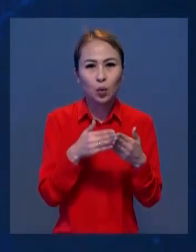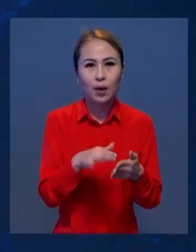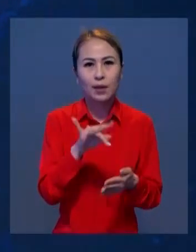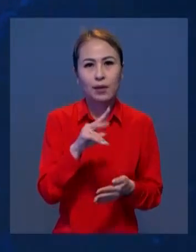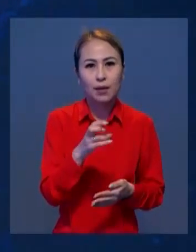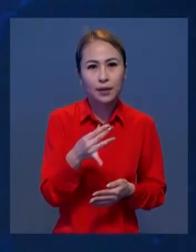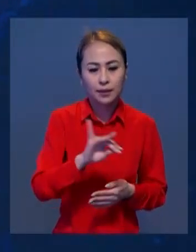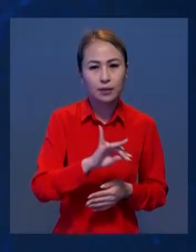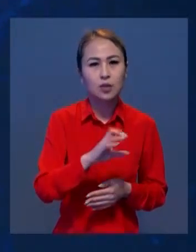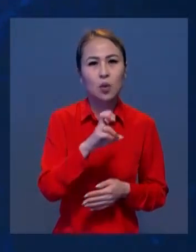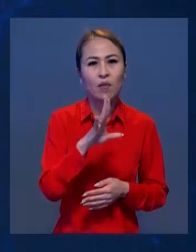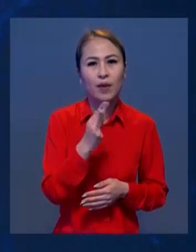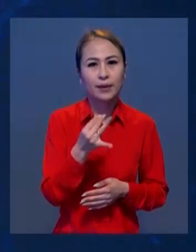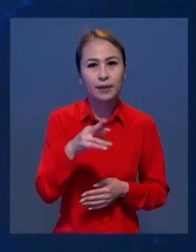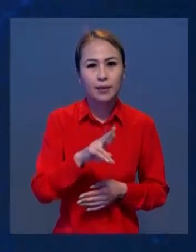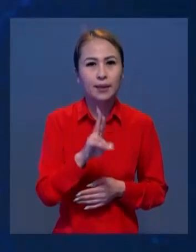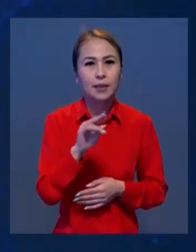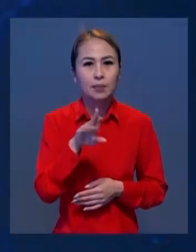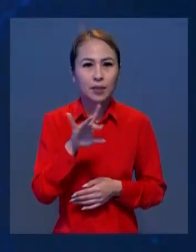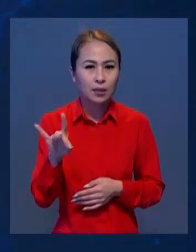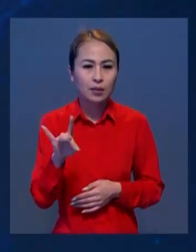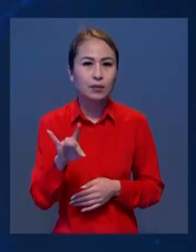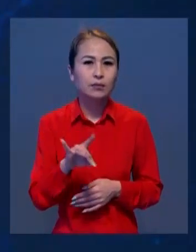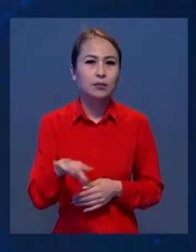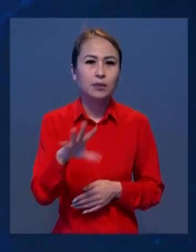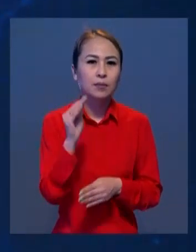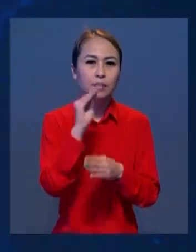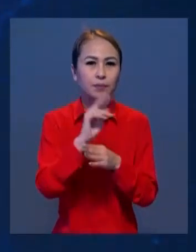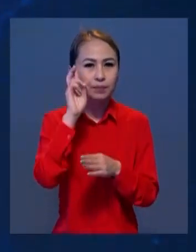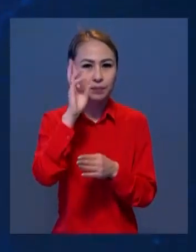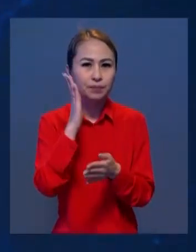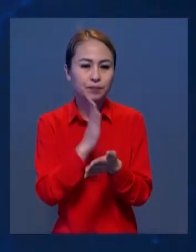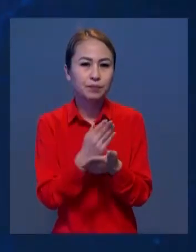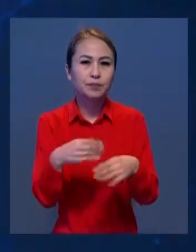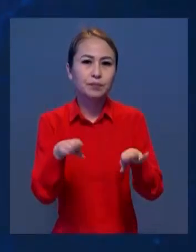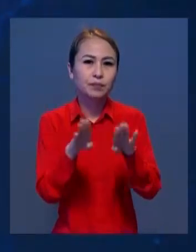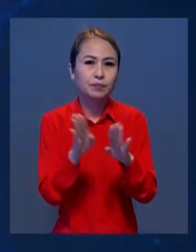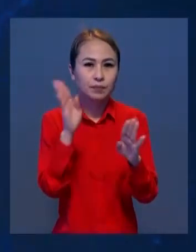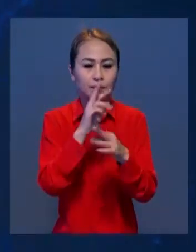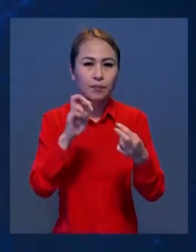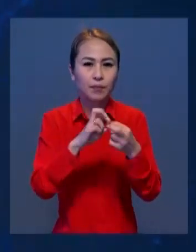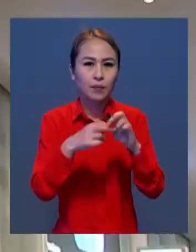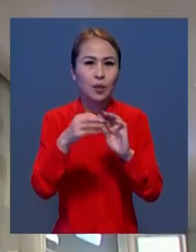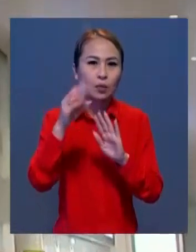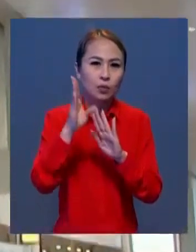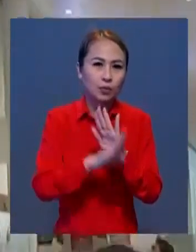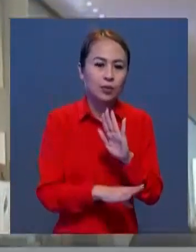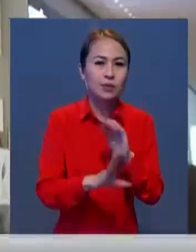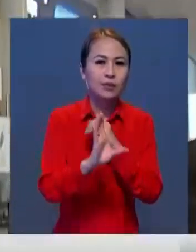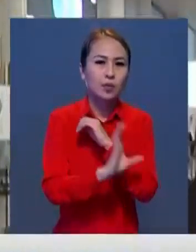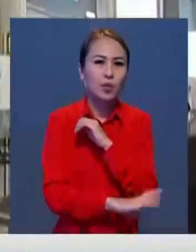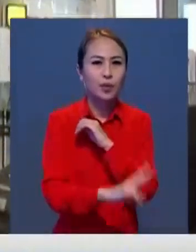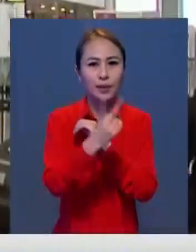Словения, Словакия, Кипр және Балтық теңіздің тағы бірнеше мемлекеті бар. Өйткені мұнда эпидемиологиялық ахуал өршіп тұр. Яғни